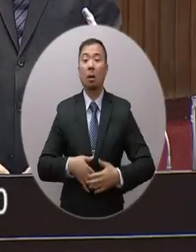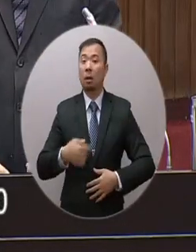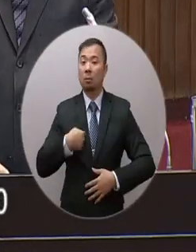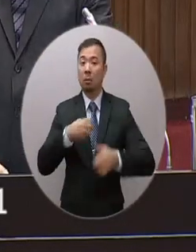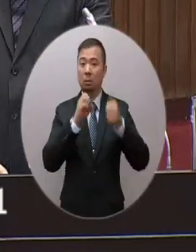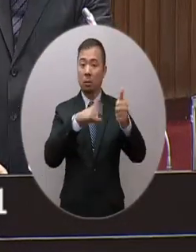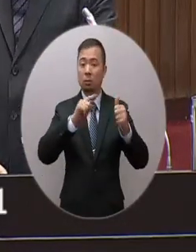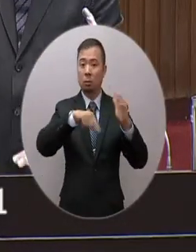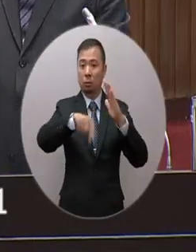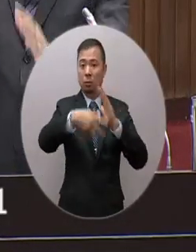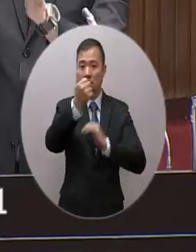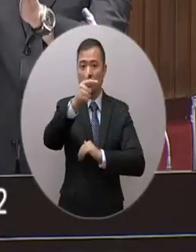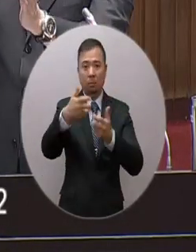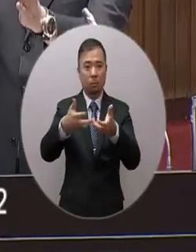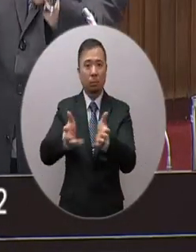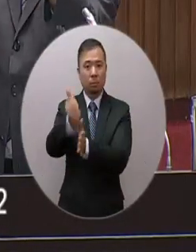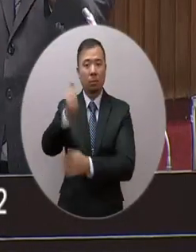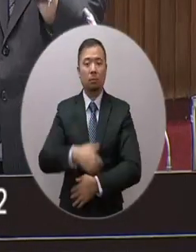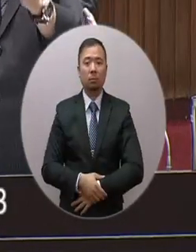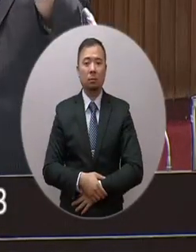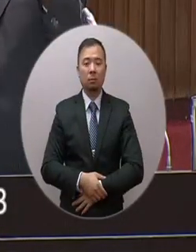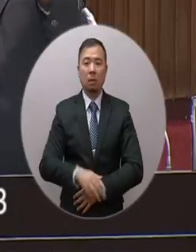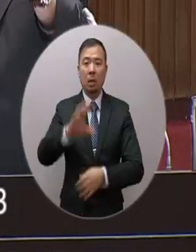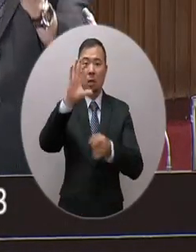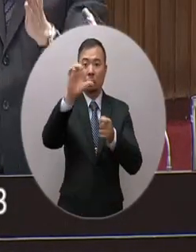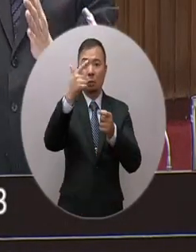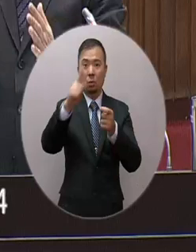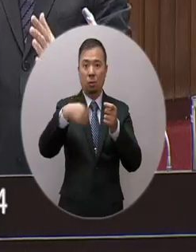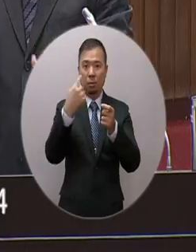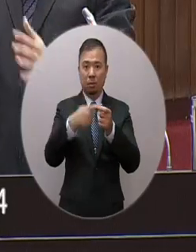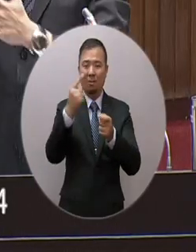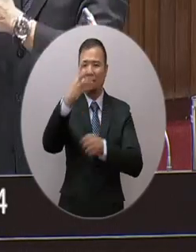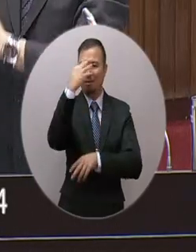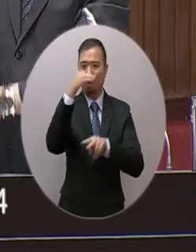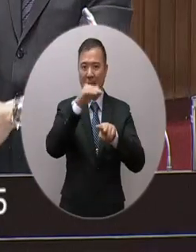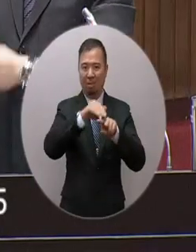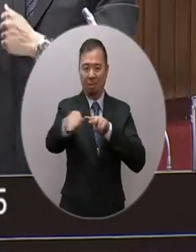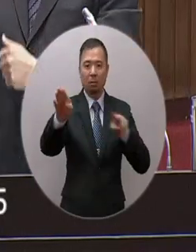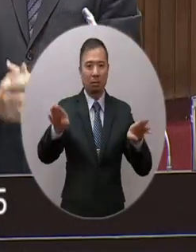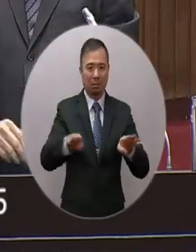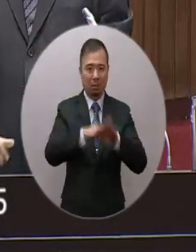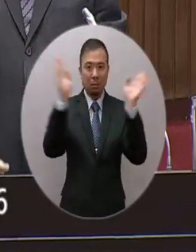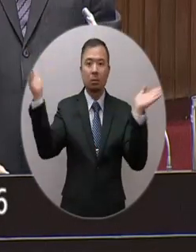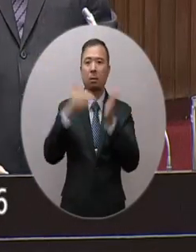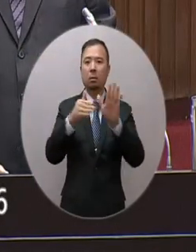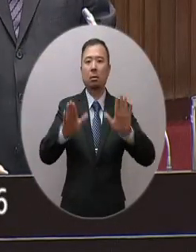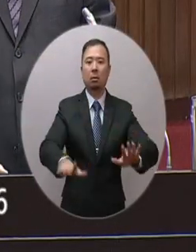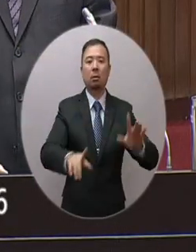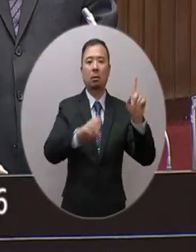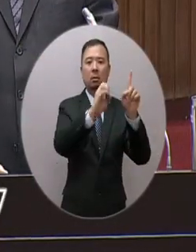们讲，96年，我刚才讲了，96年高铁通车以后到现在的107，